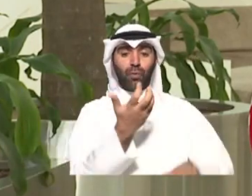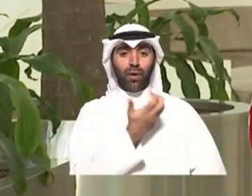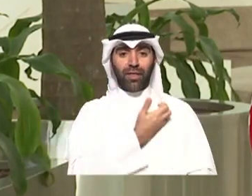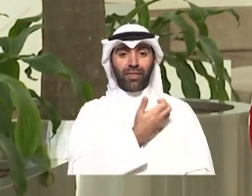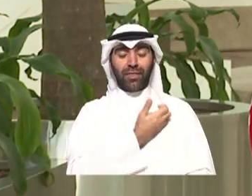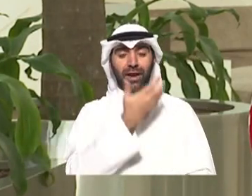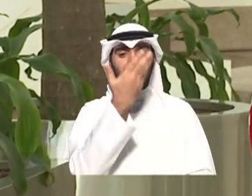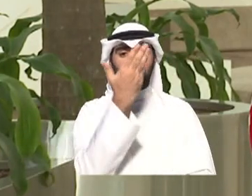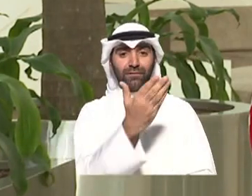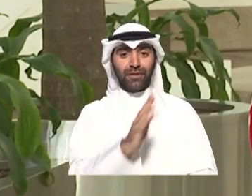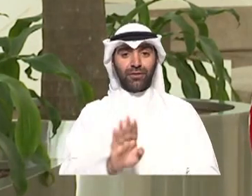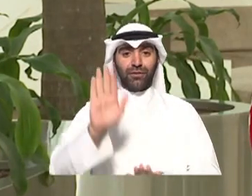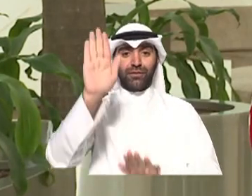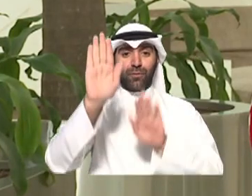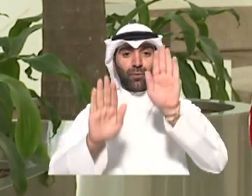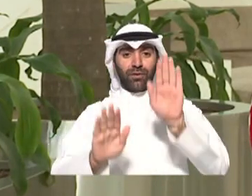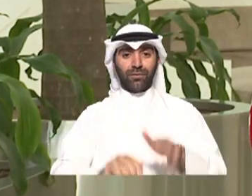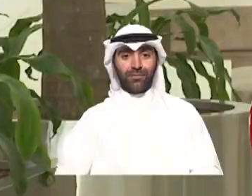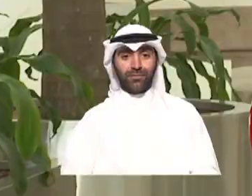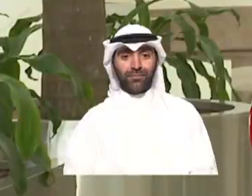المجلس الحالية.